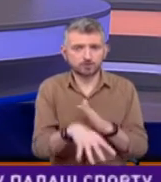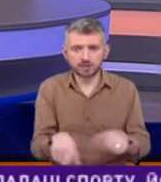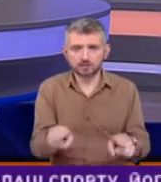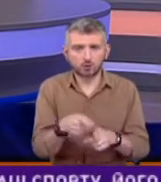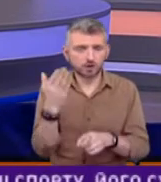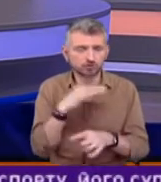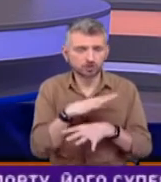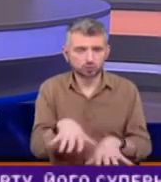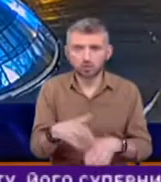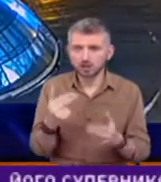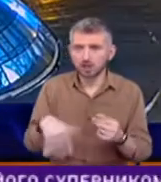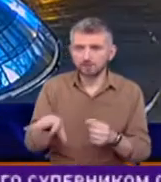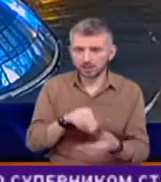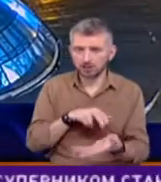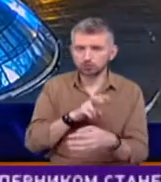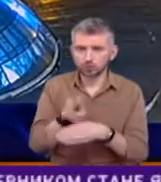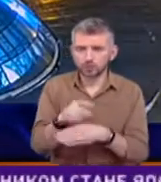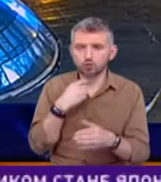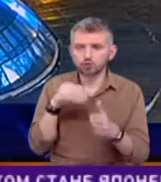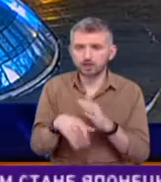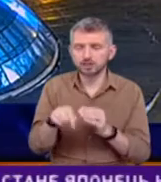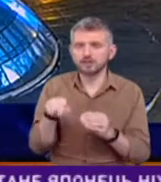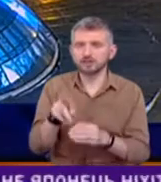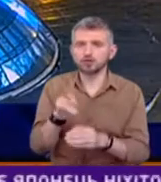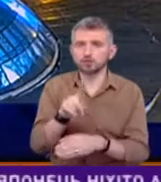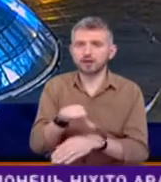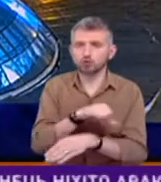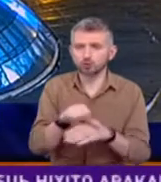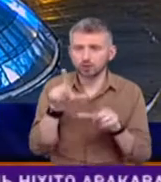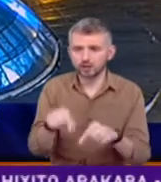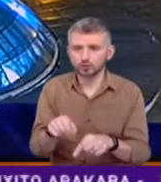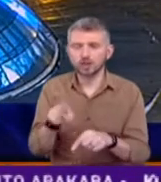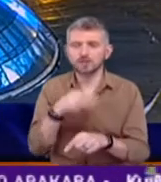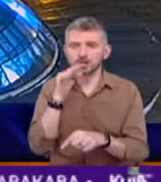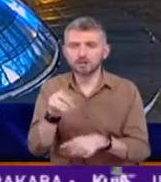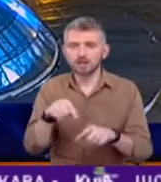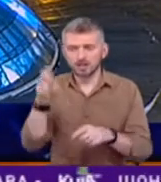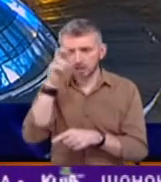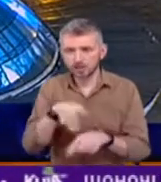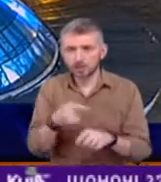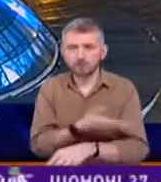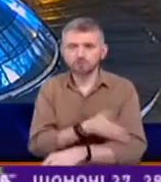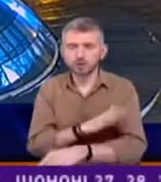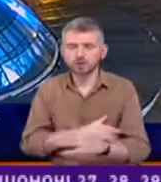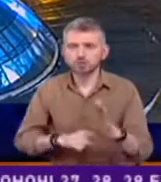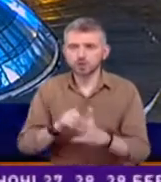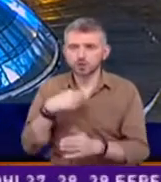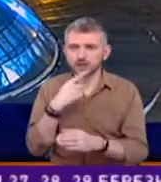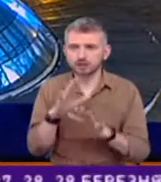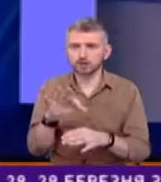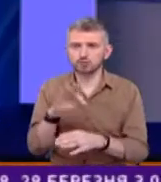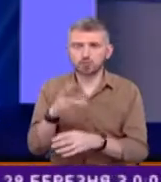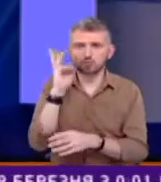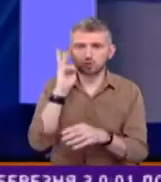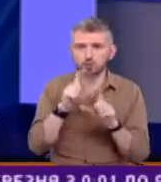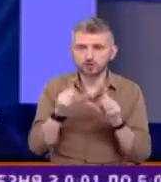такого раніше не було. Ну так, та всі йдуть голосувати, навіть ті, хто за кордон їде, навіть сказали, що в деяких країнах, навіть в Польщі, спочатку говорили тільки про